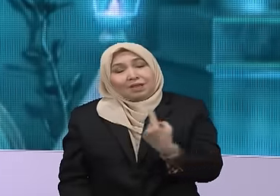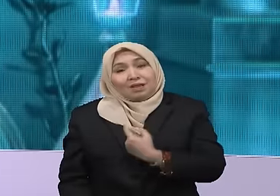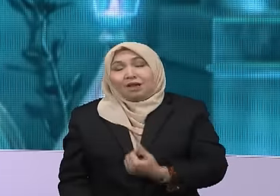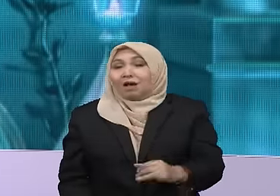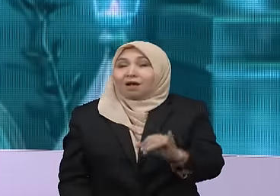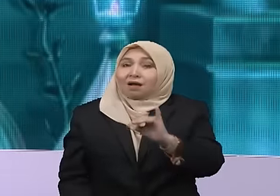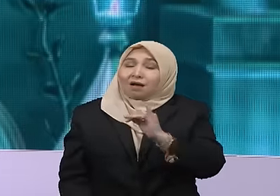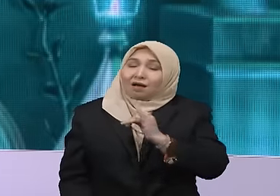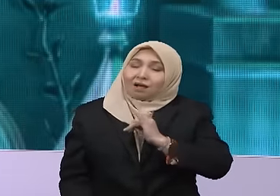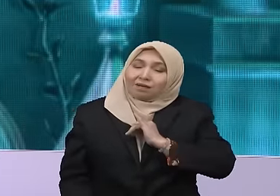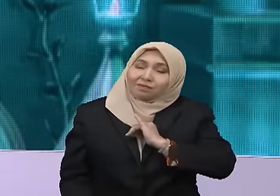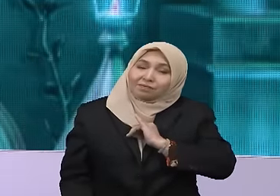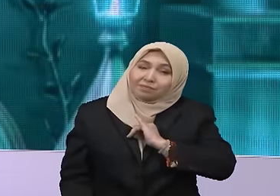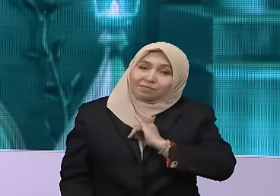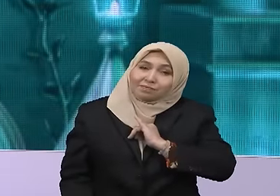aku